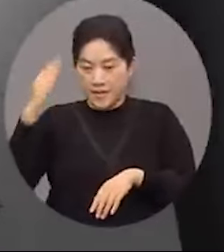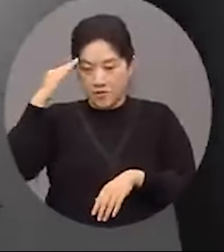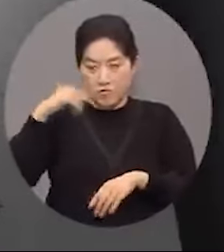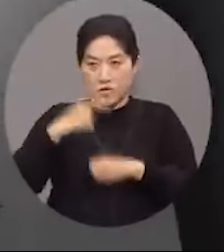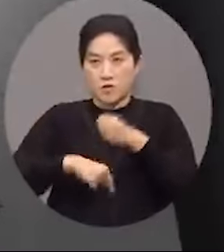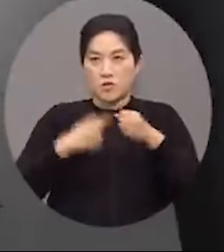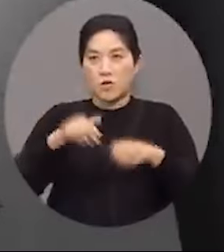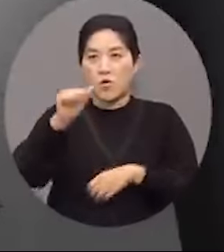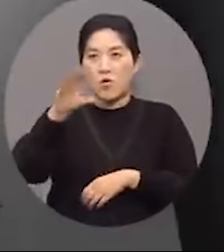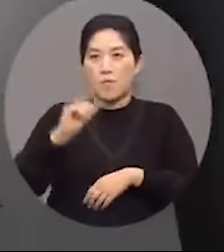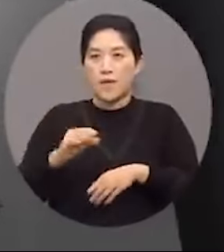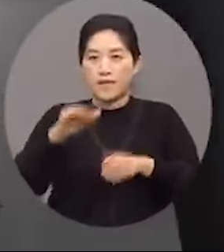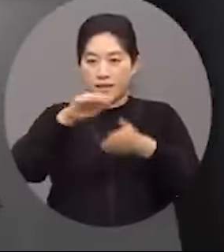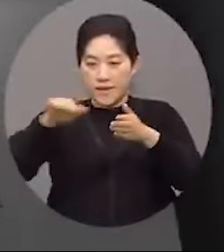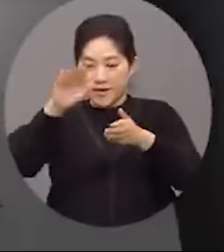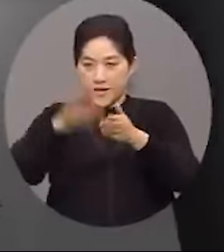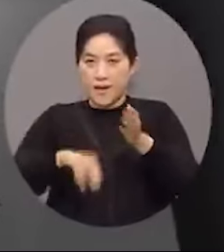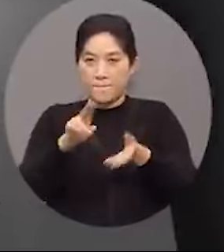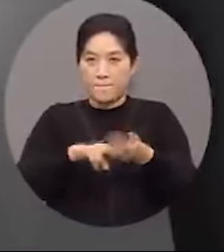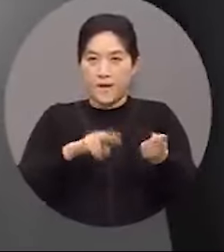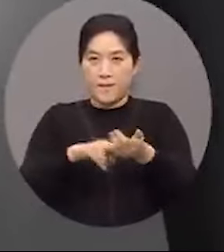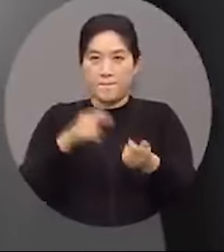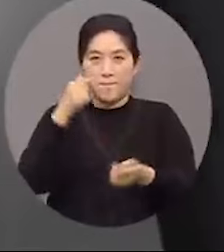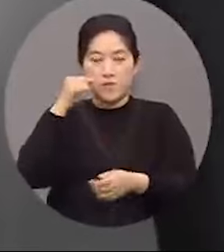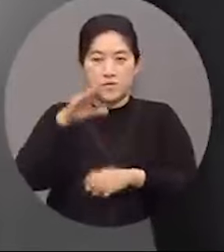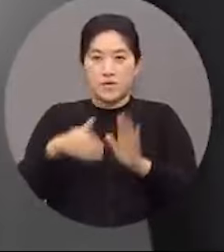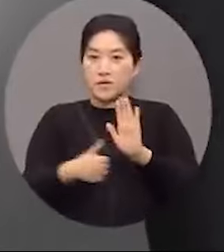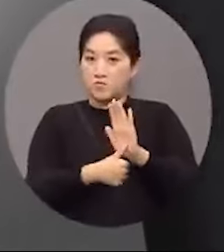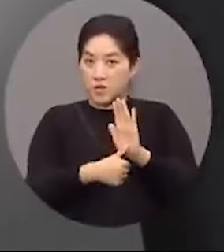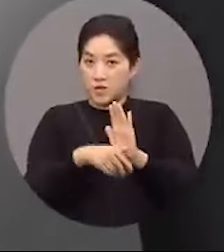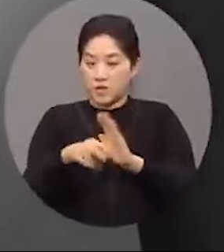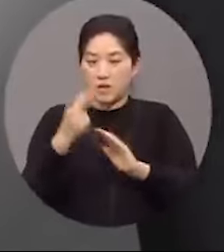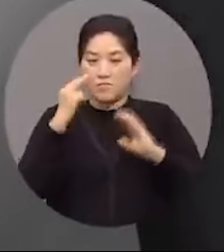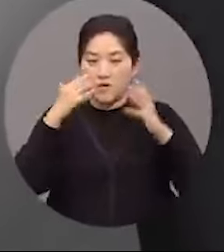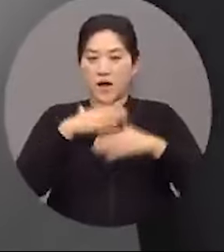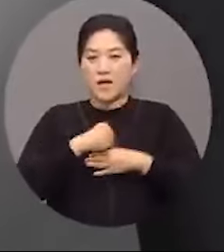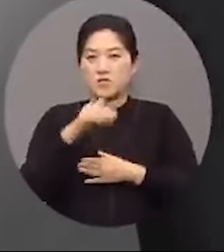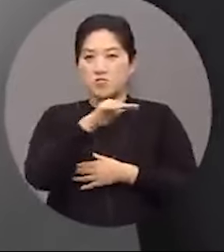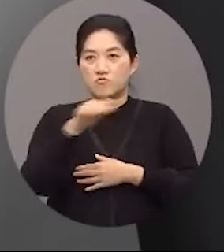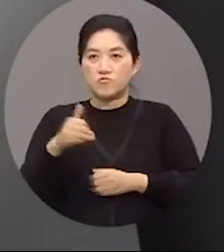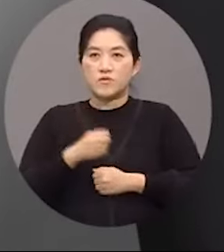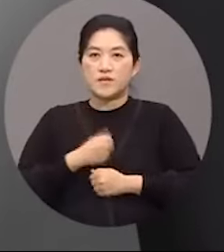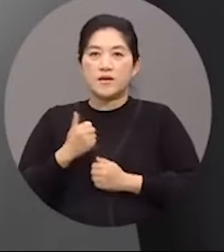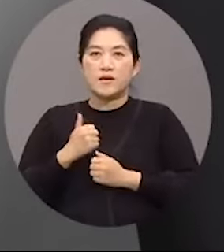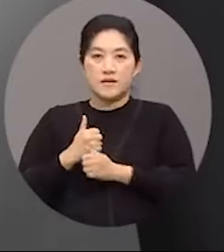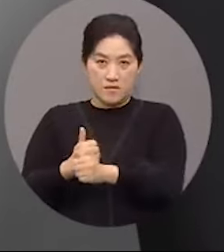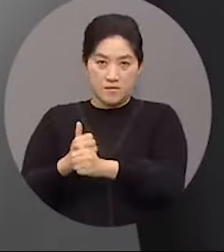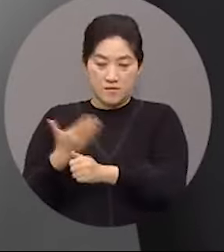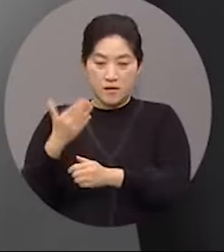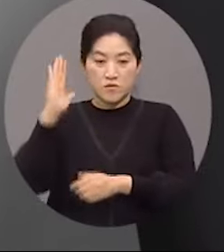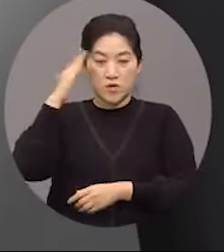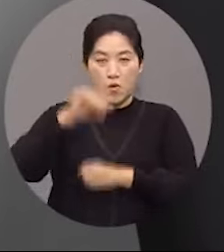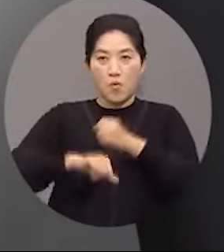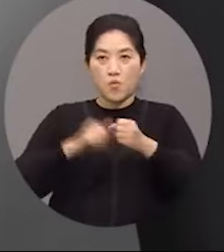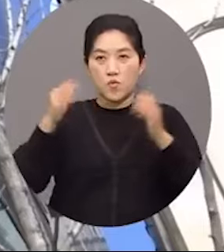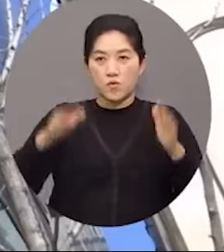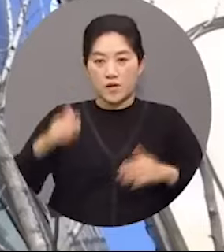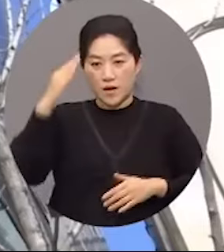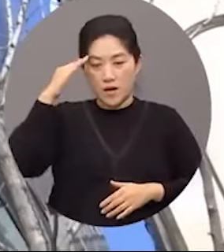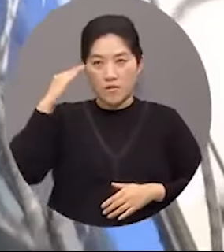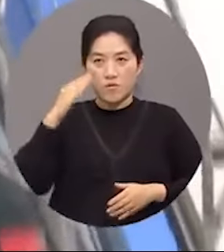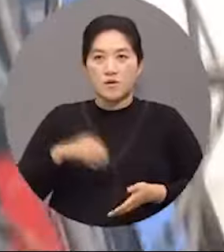동안 5만 대 이하로 팔린 미국 차 브랜드는 미국 안전 규정을 따르는데 최근 5년간